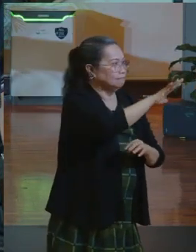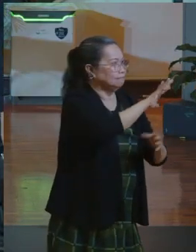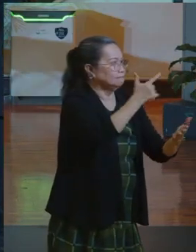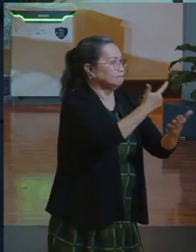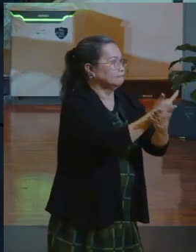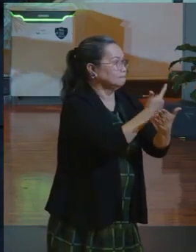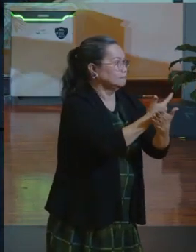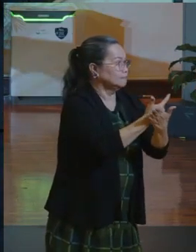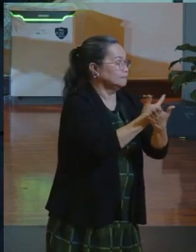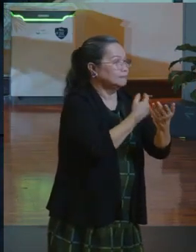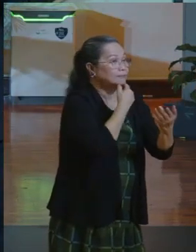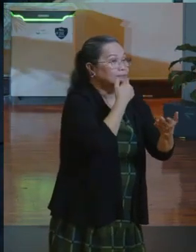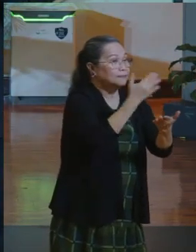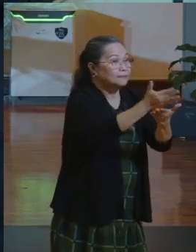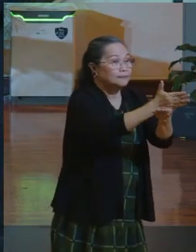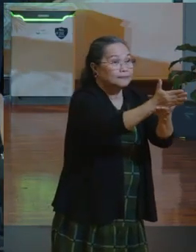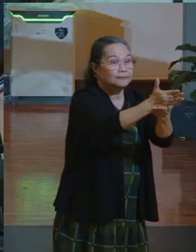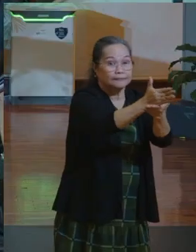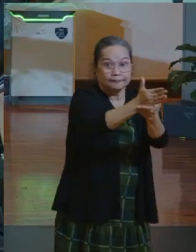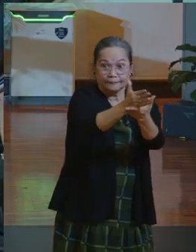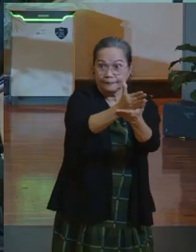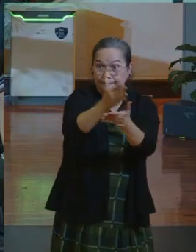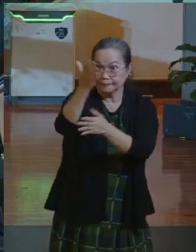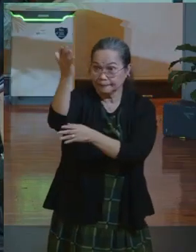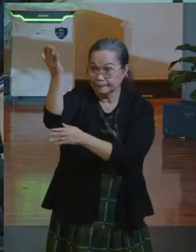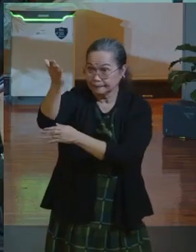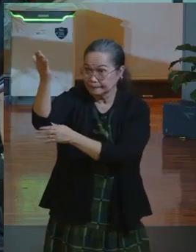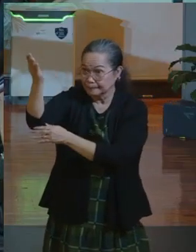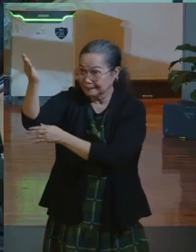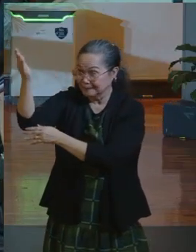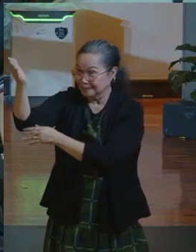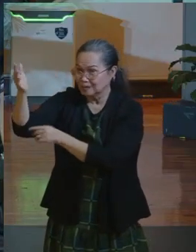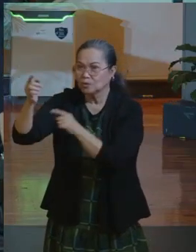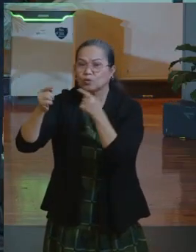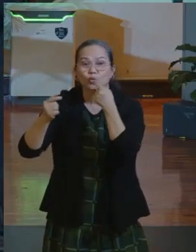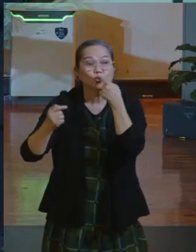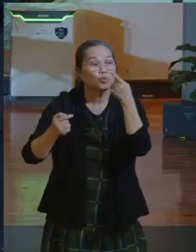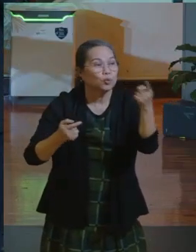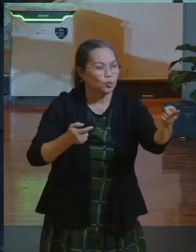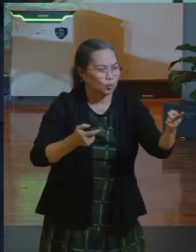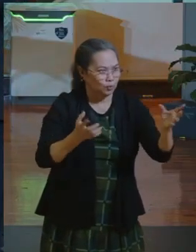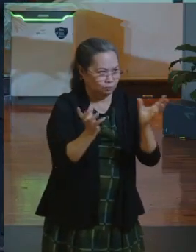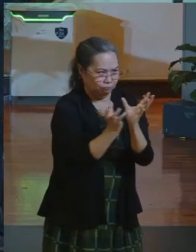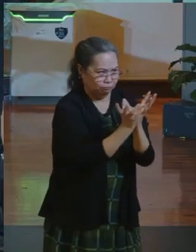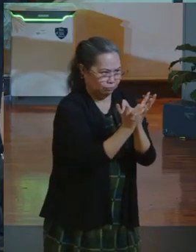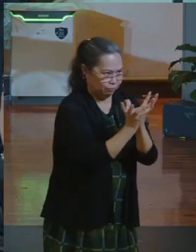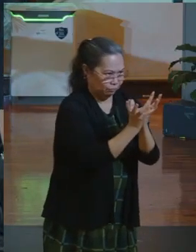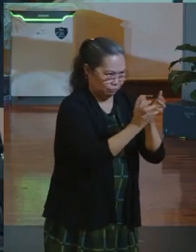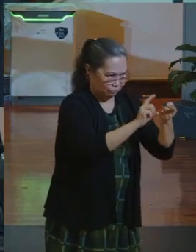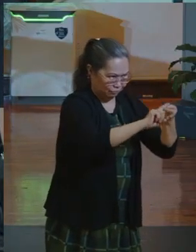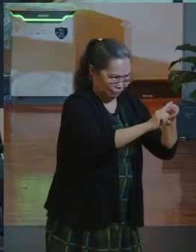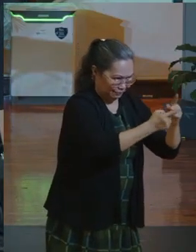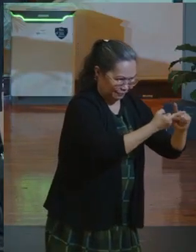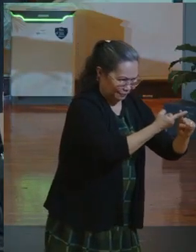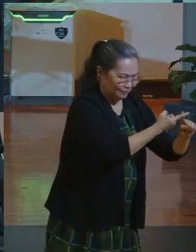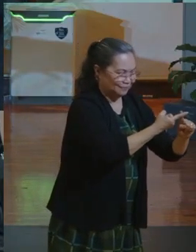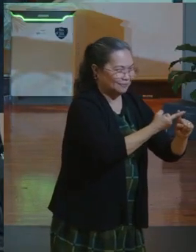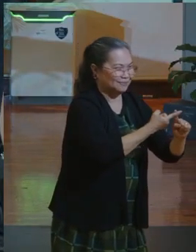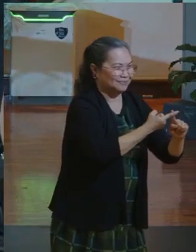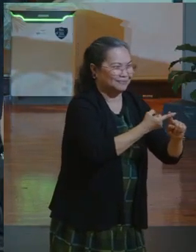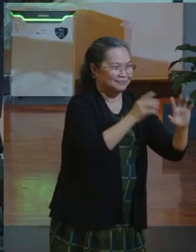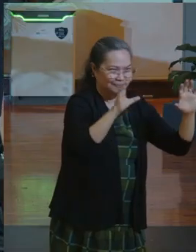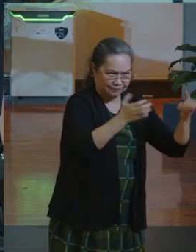Magbahagi ng Ebanghelyo sa mga pakilala natin. Mga